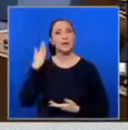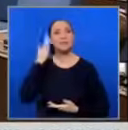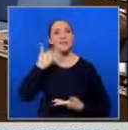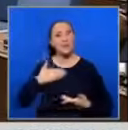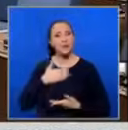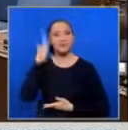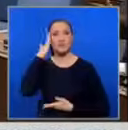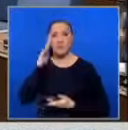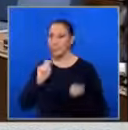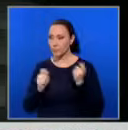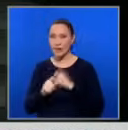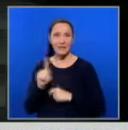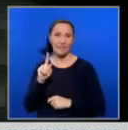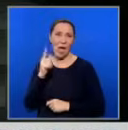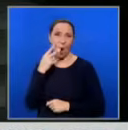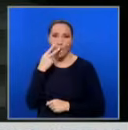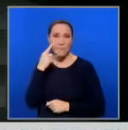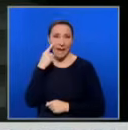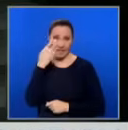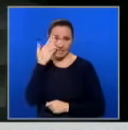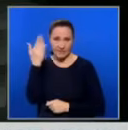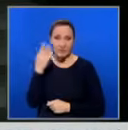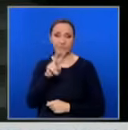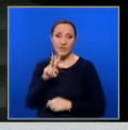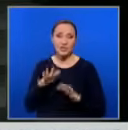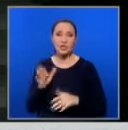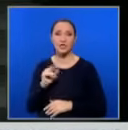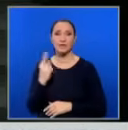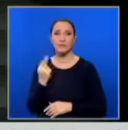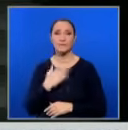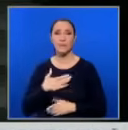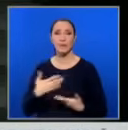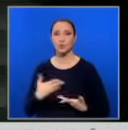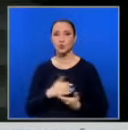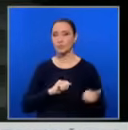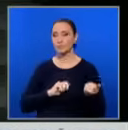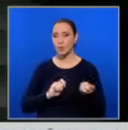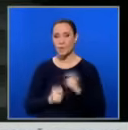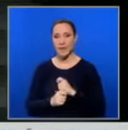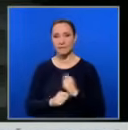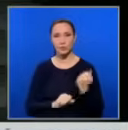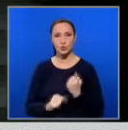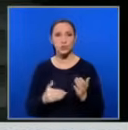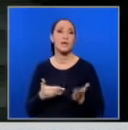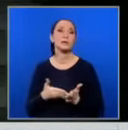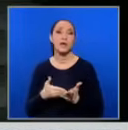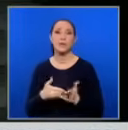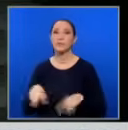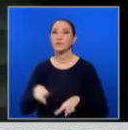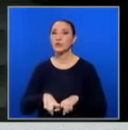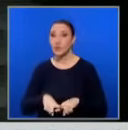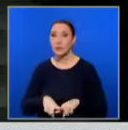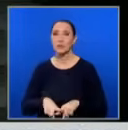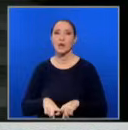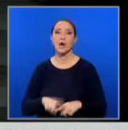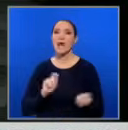обективен. Две неща ще кажа. Първо, има нужда от промяна в конституцията и заради правосъдната реформа, и